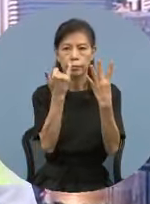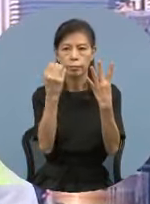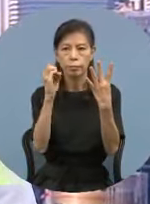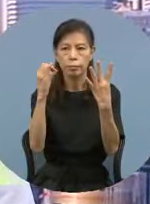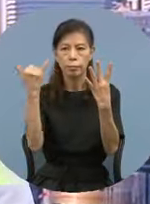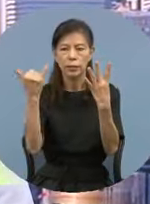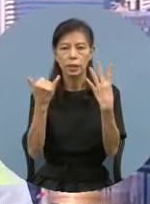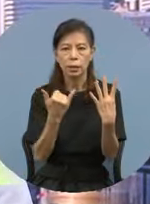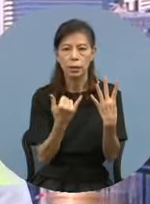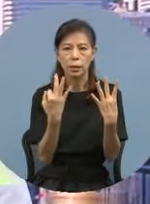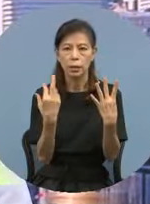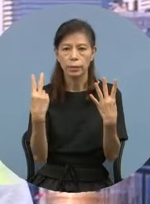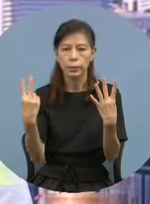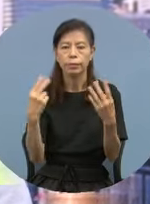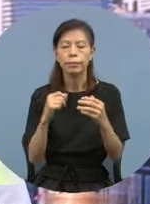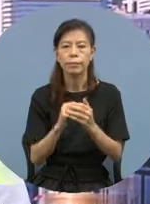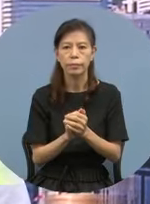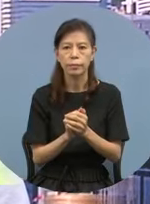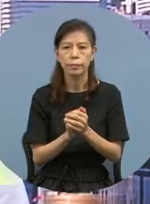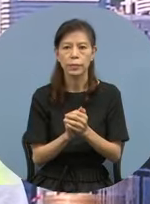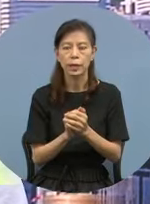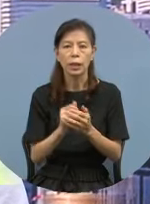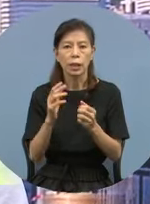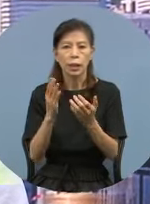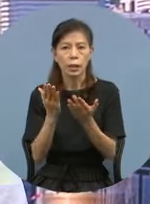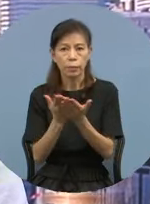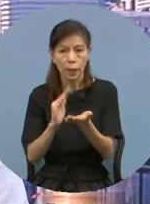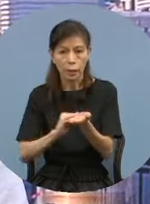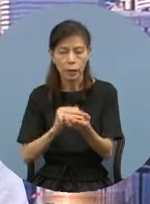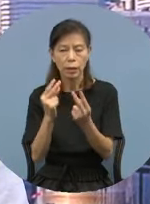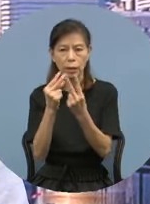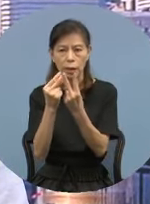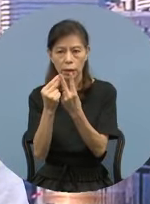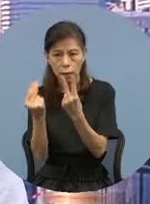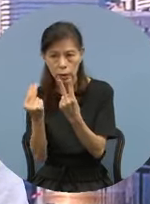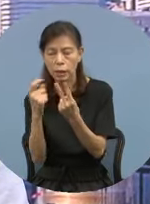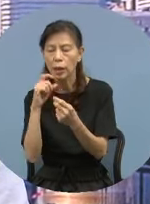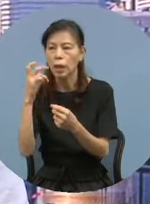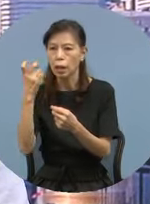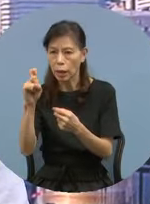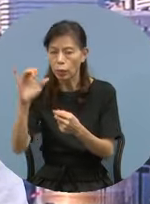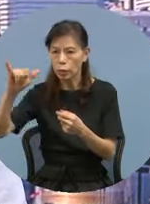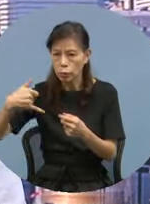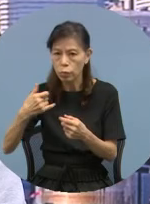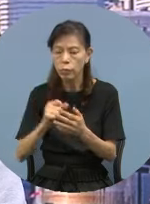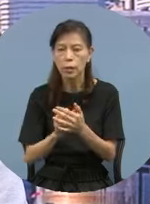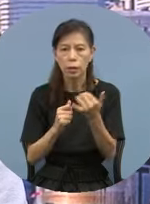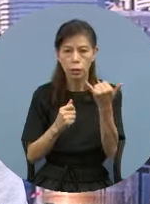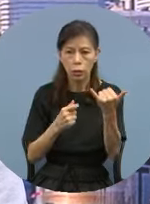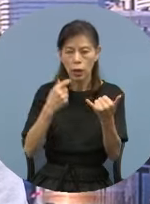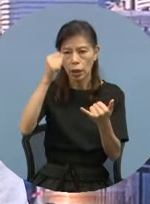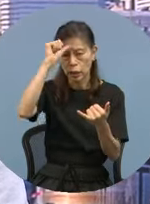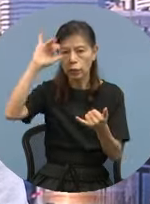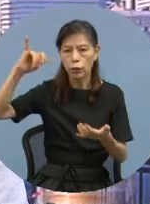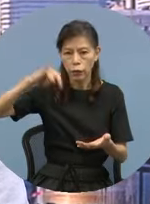去到4632。那27宗個案其中9宗都是輸入性個案，包括有6宗是印